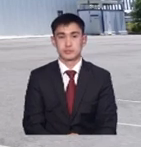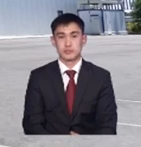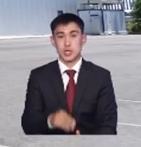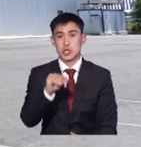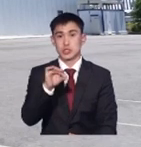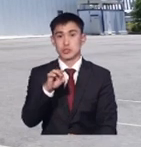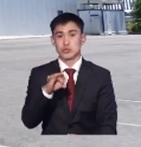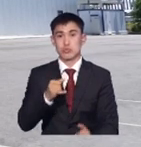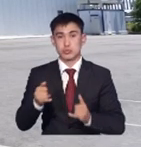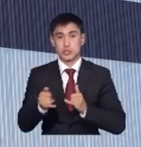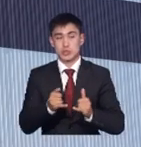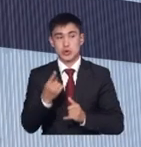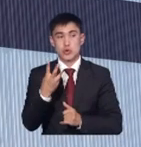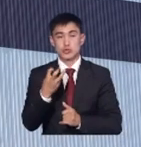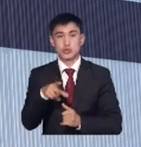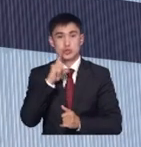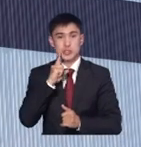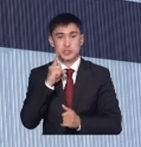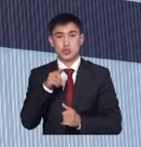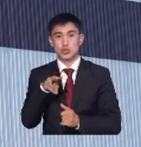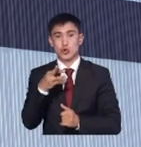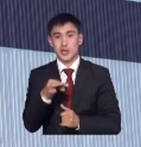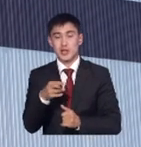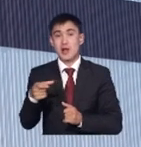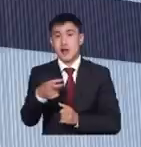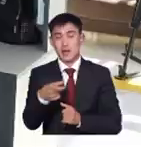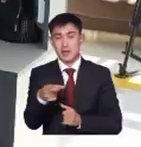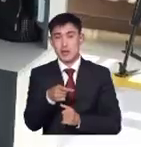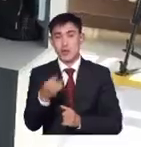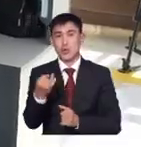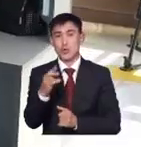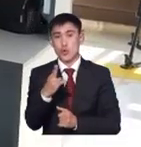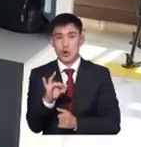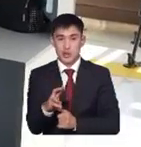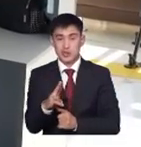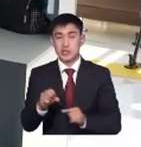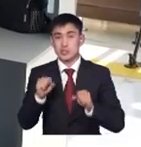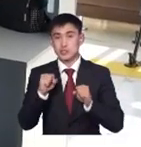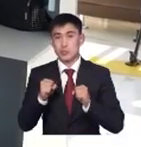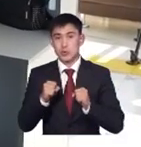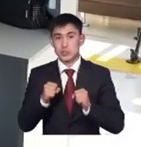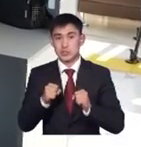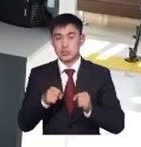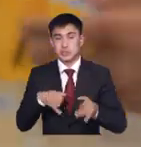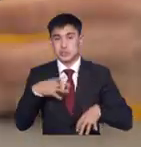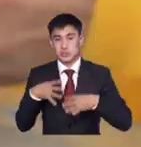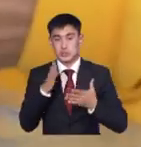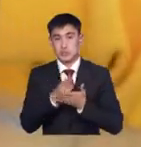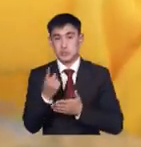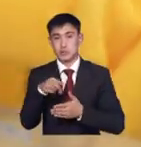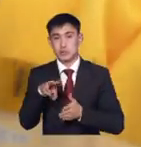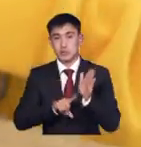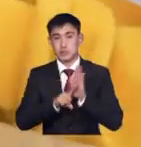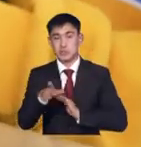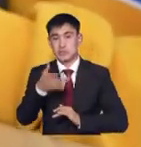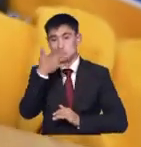Жетсу арена мұз айдынында 300-ге жуық жасөспірім шорт-трек, шайбалы хоккей, кёрлинг және мәнерлеп сырғанау спорт түрлері бойынша жаттығып келеді. Олар бірінші маусымнан бастап